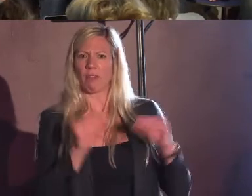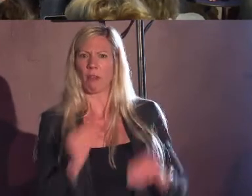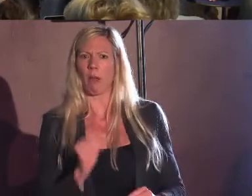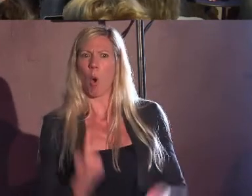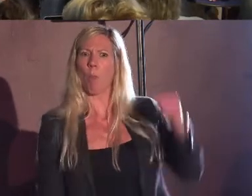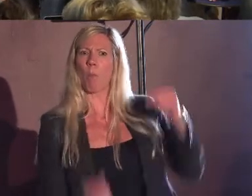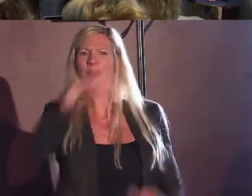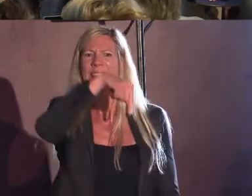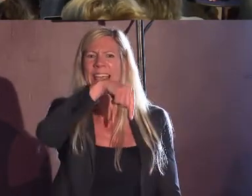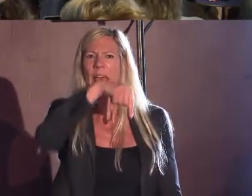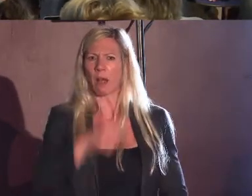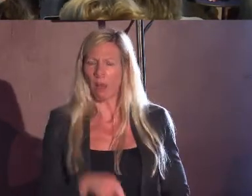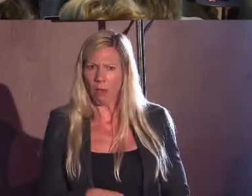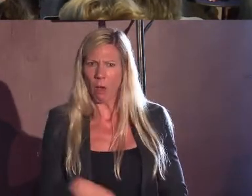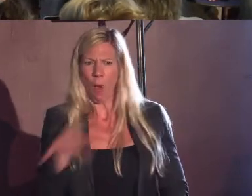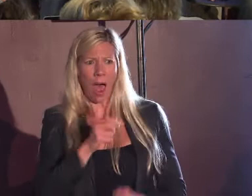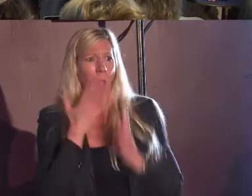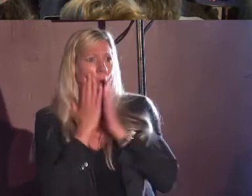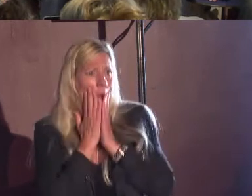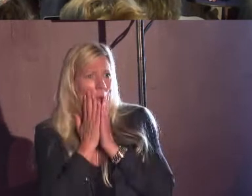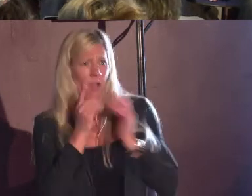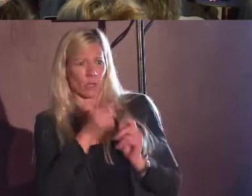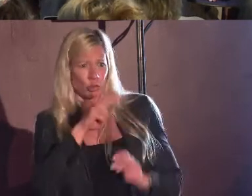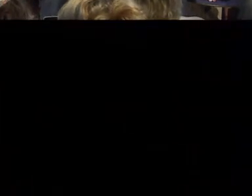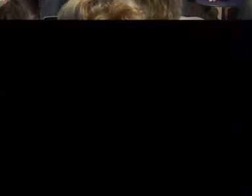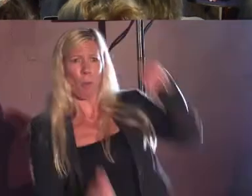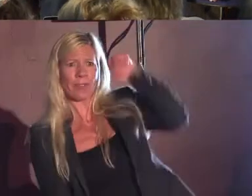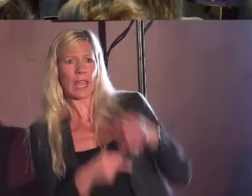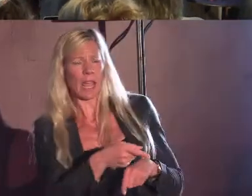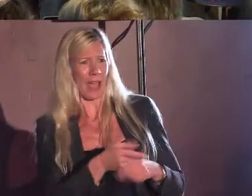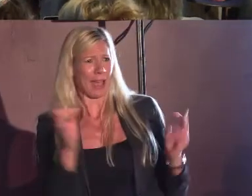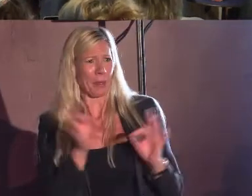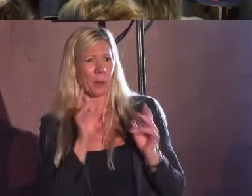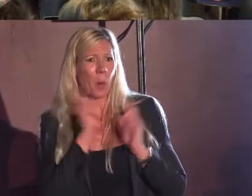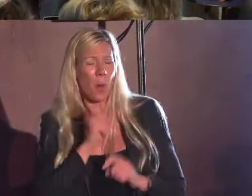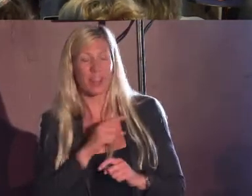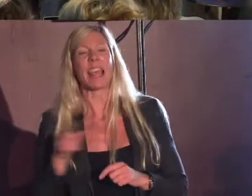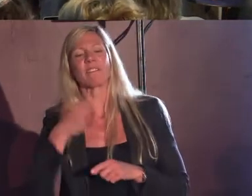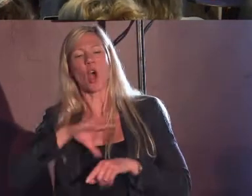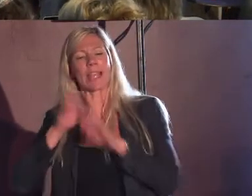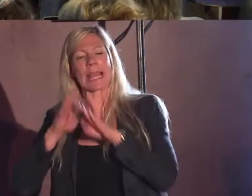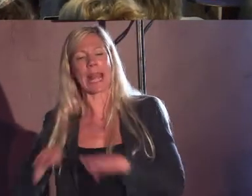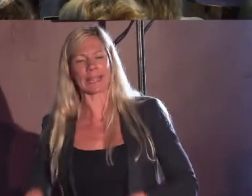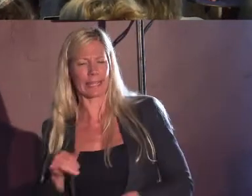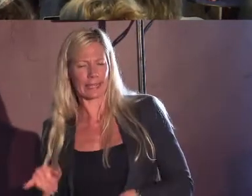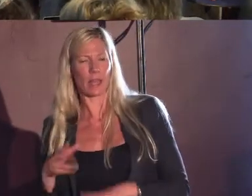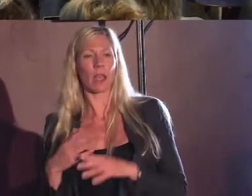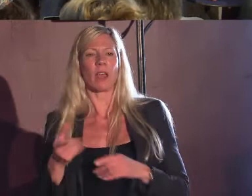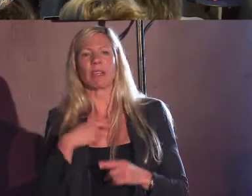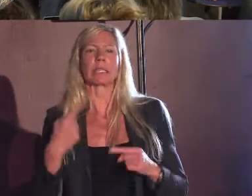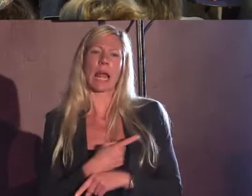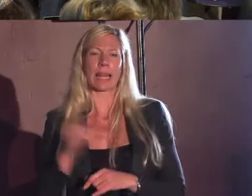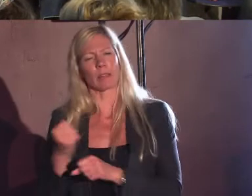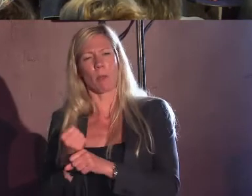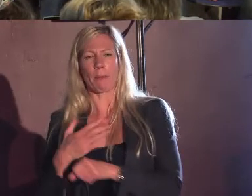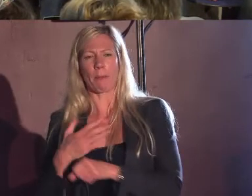bara, gud, den är upp och ner, herregud. Nu har vi har ingen hierarki i ateljén, utan vi jobbar lite med det, den som slänger in bästa idén vinner,